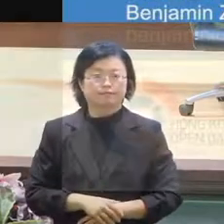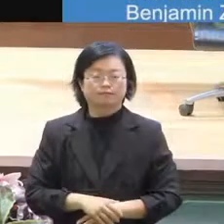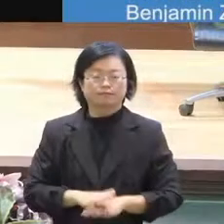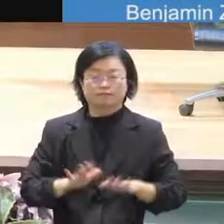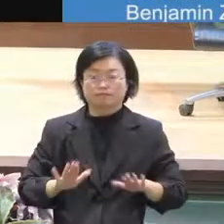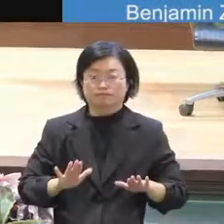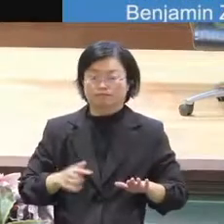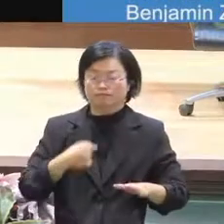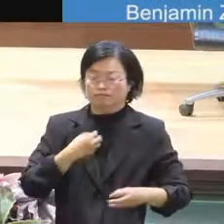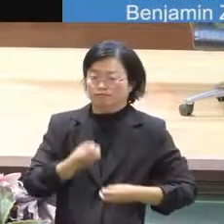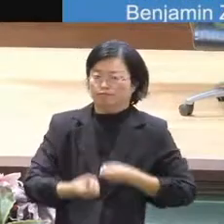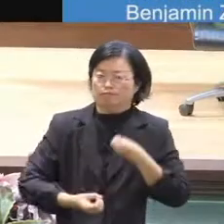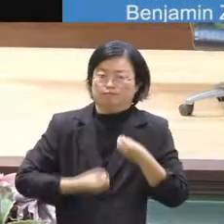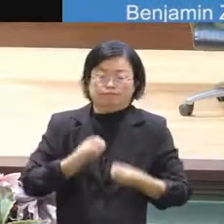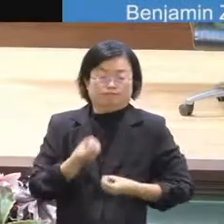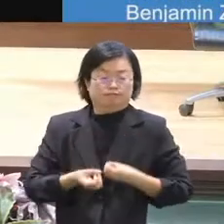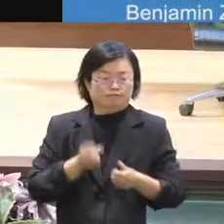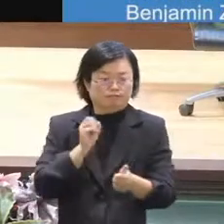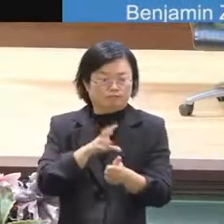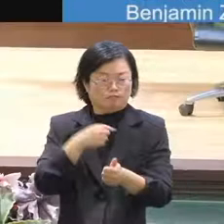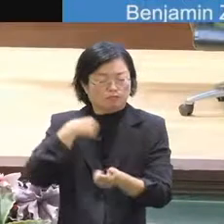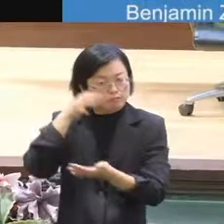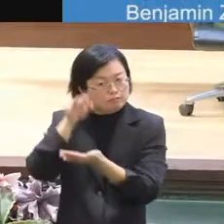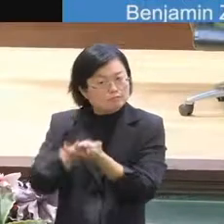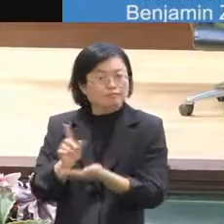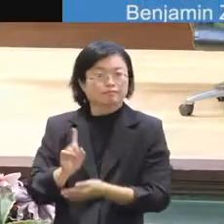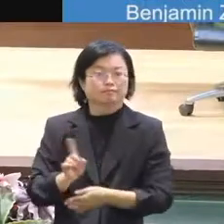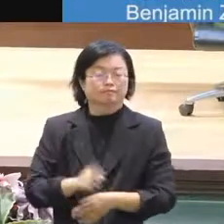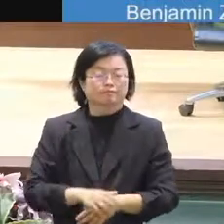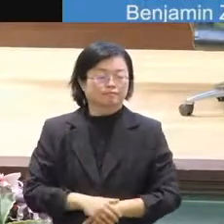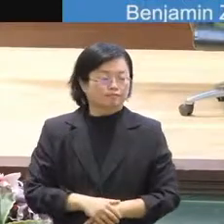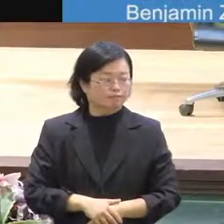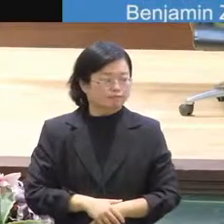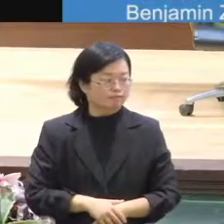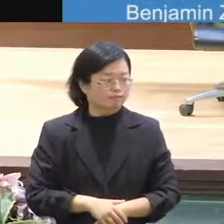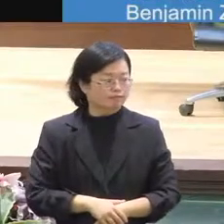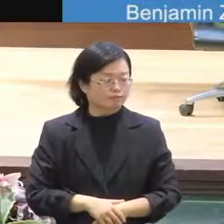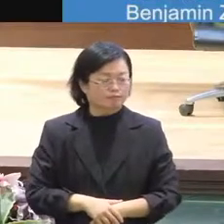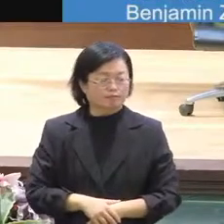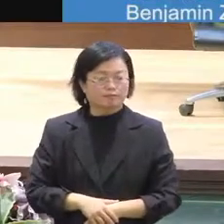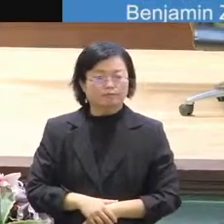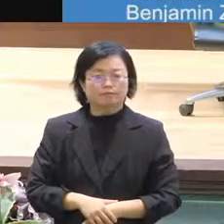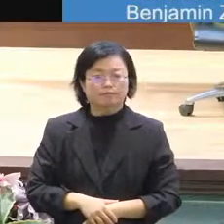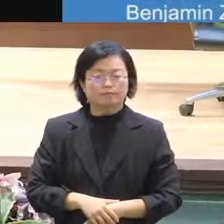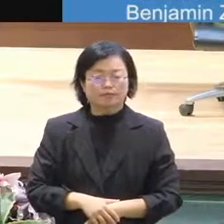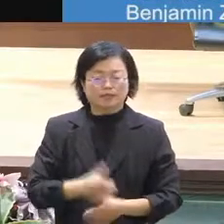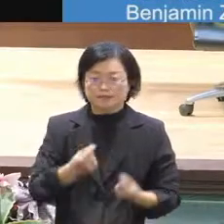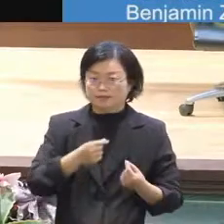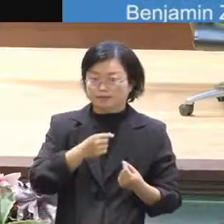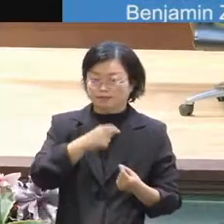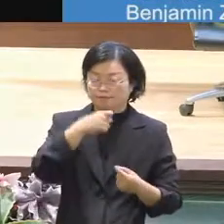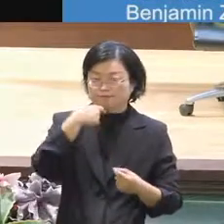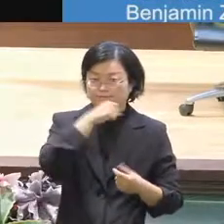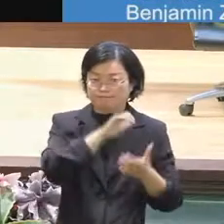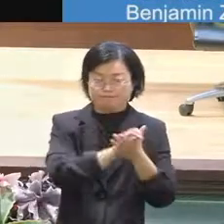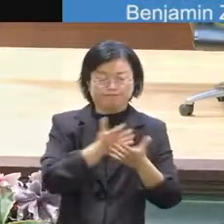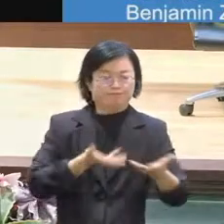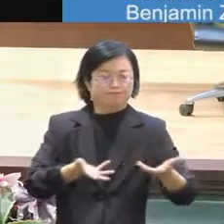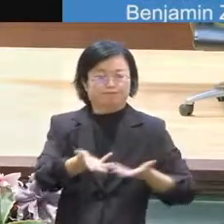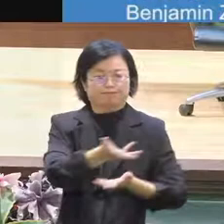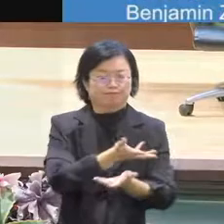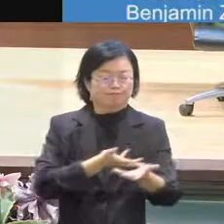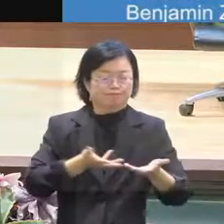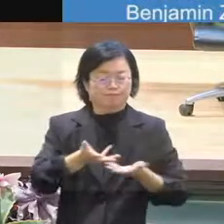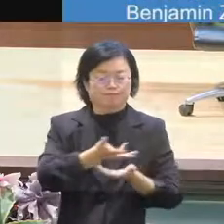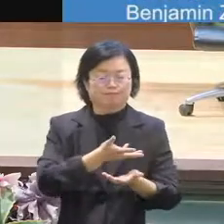享我们的这个 project 的一些发现，以及呢也想和台湾的朋友来交流，怎么样能够才推